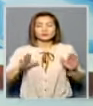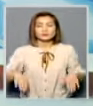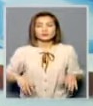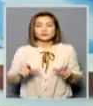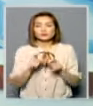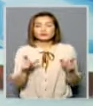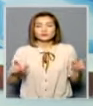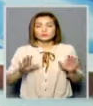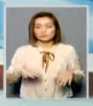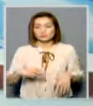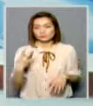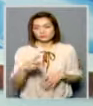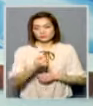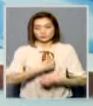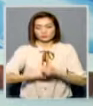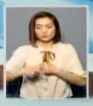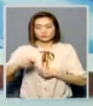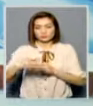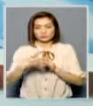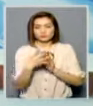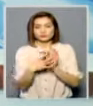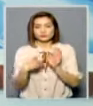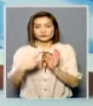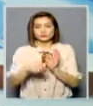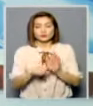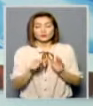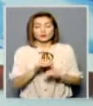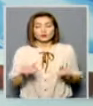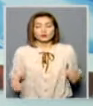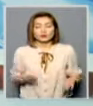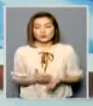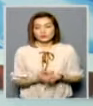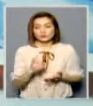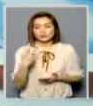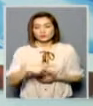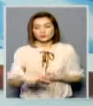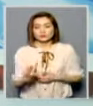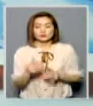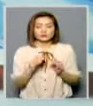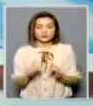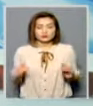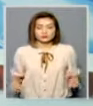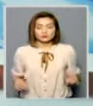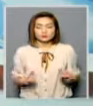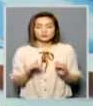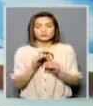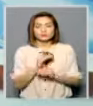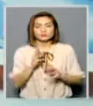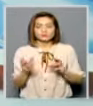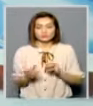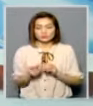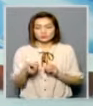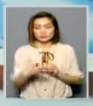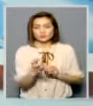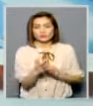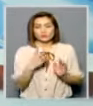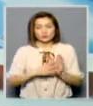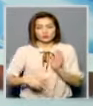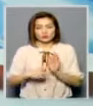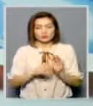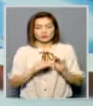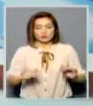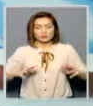білім ордасында 3 ауысыммен 1426 бала білім алуда. Ал 122 бүлдіршінге шақталған балабақшаға